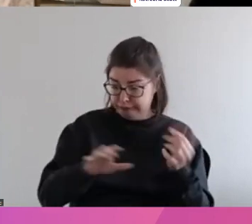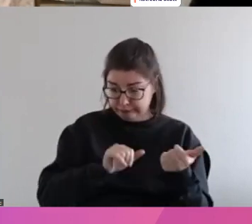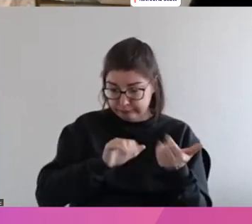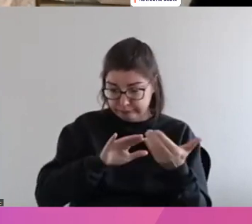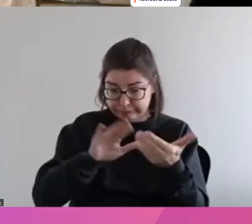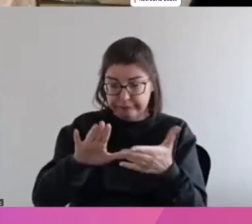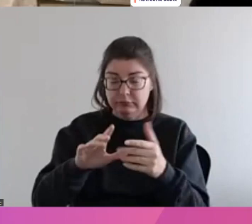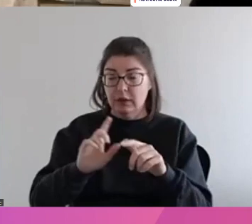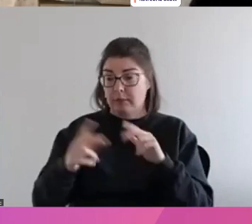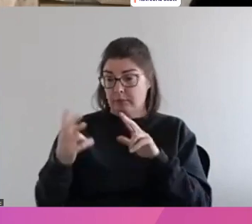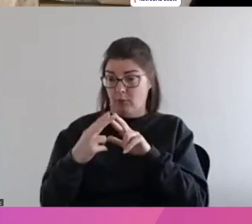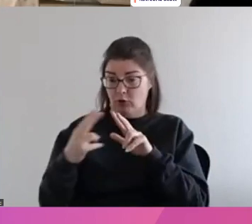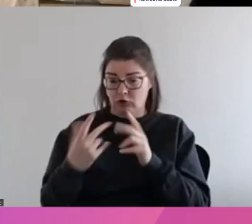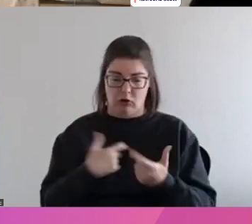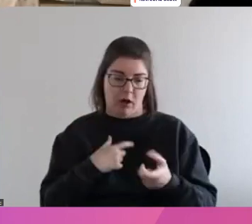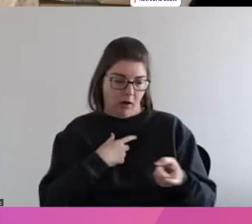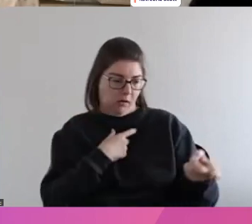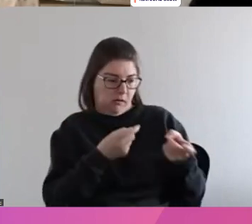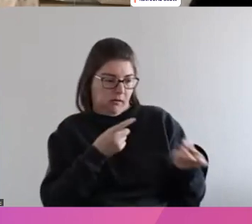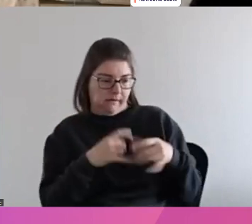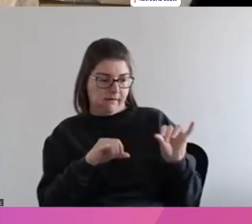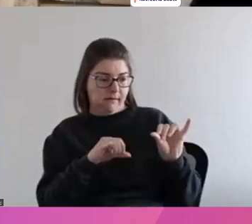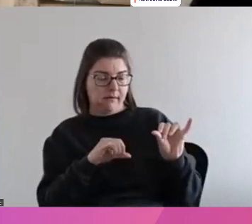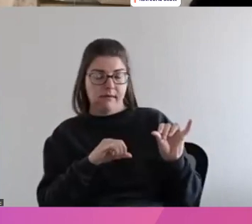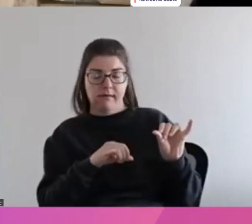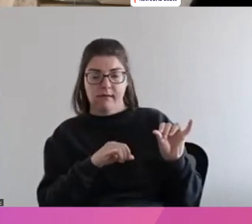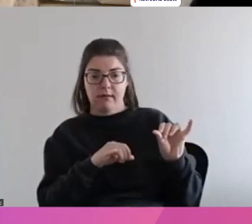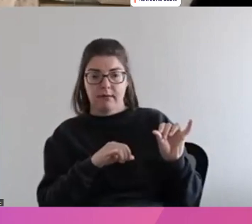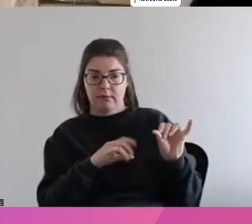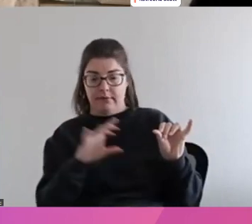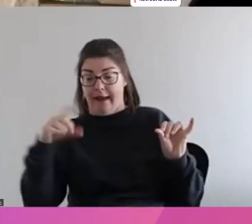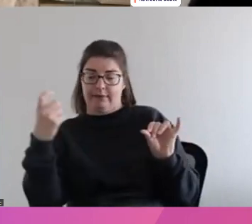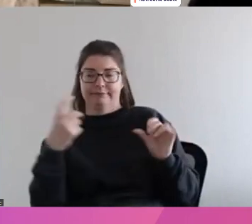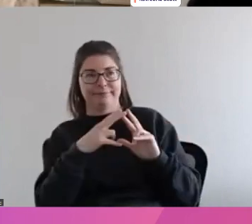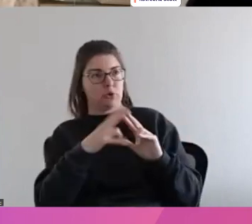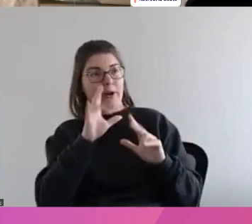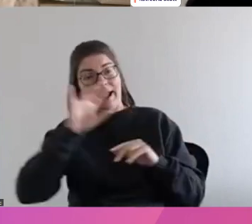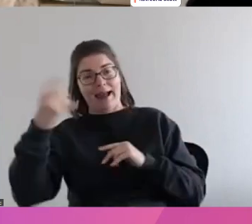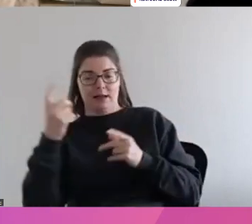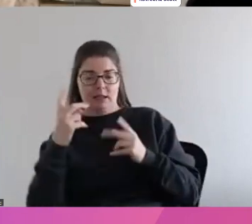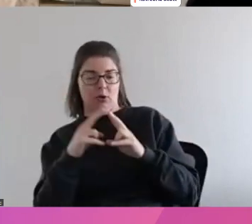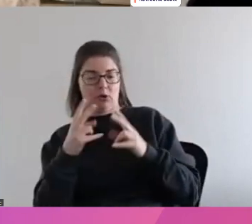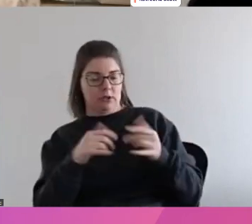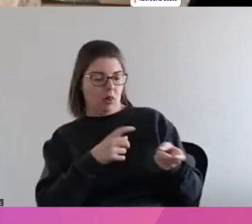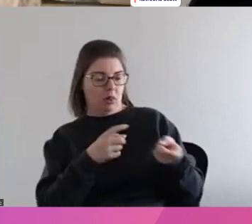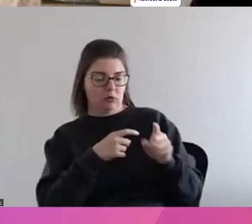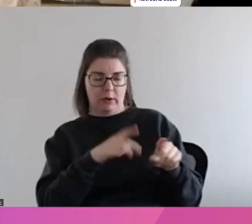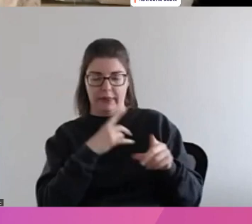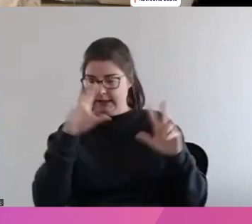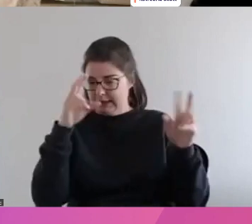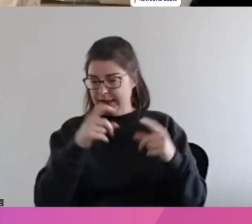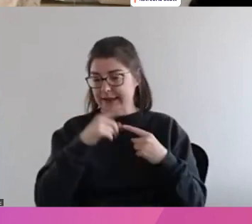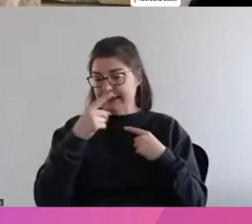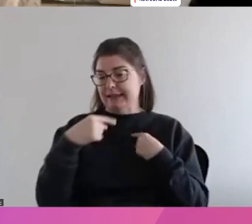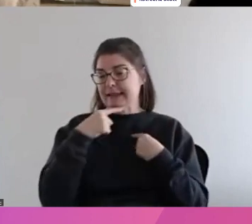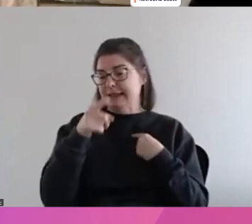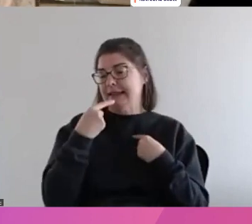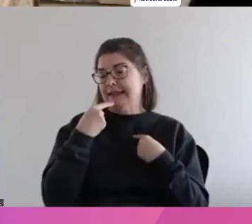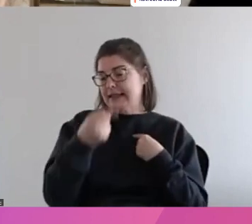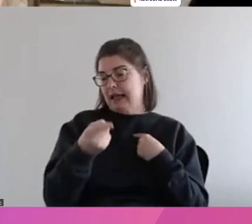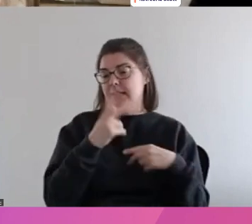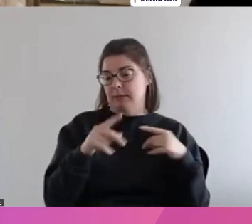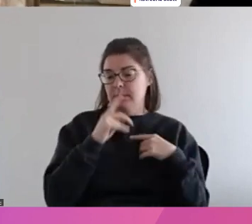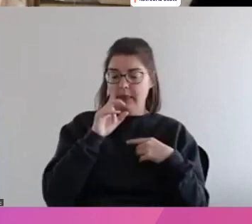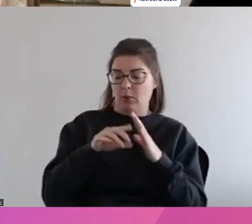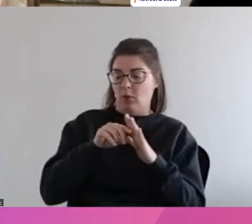et il s'agit donc de décrire les multiples manières par lesquelles un ancien partenaire tente de